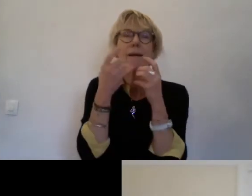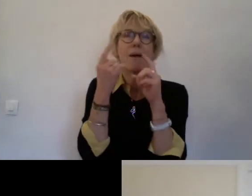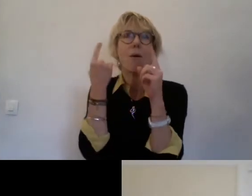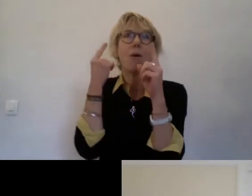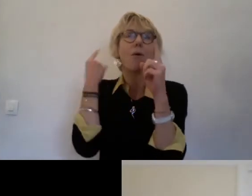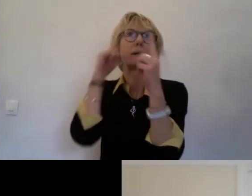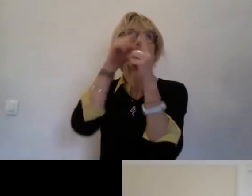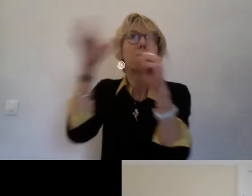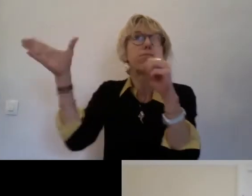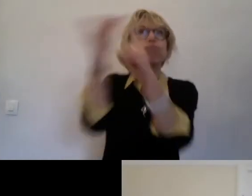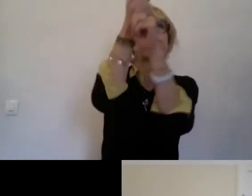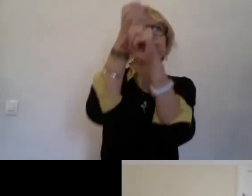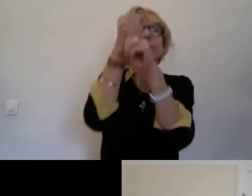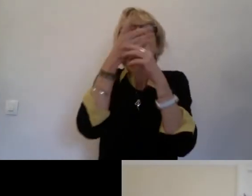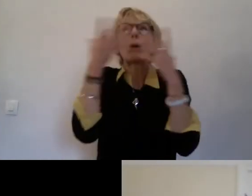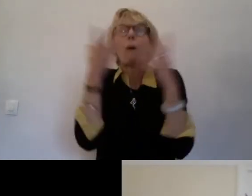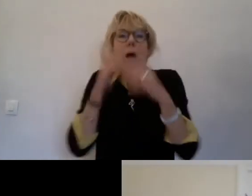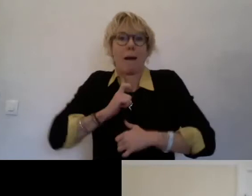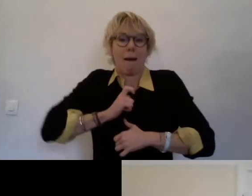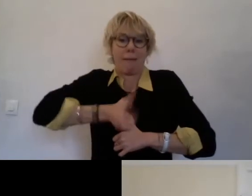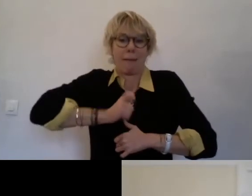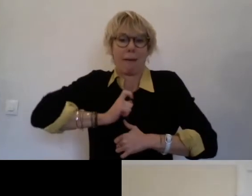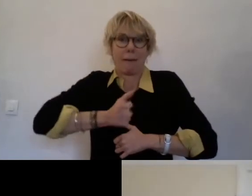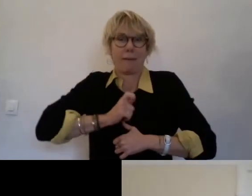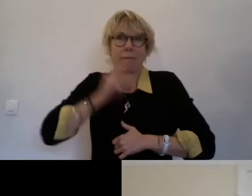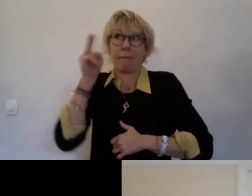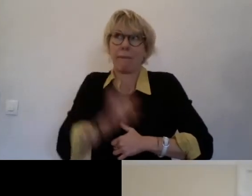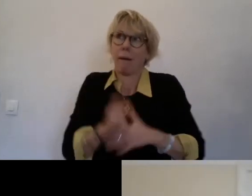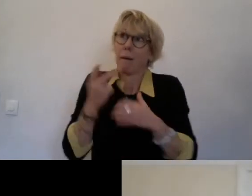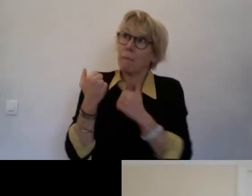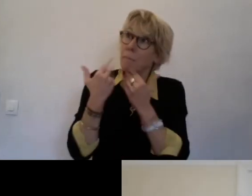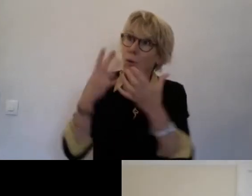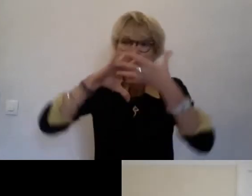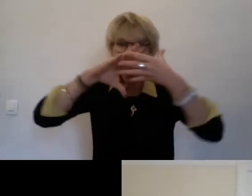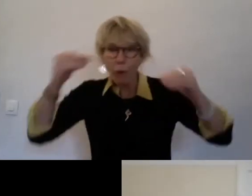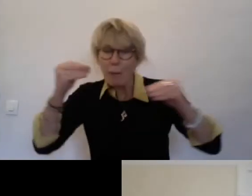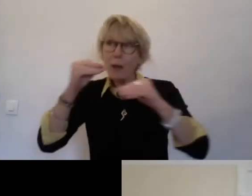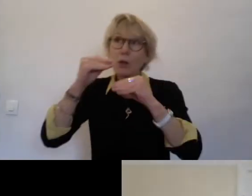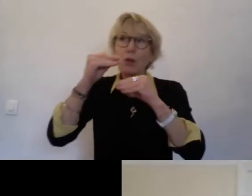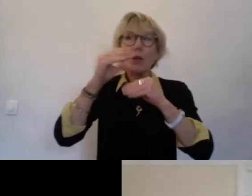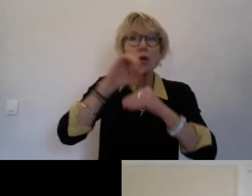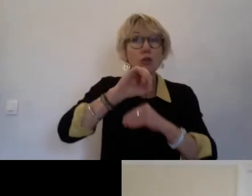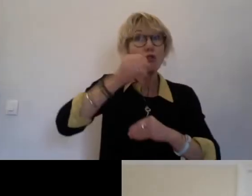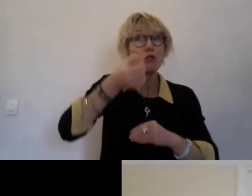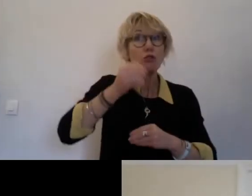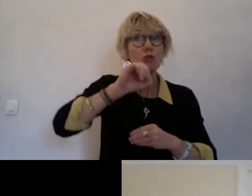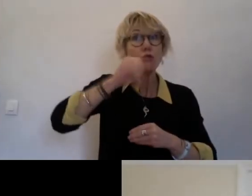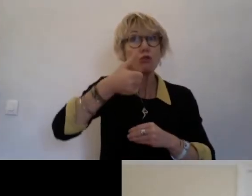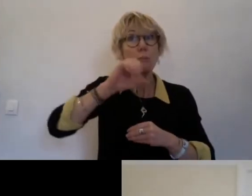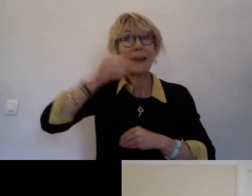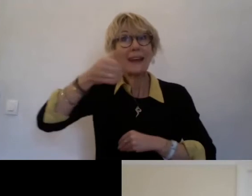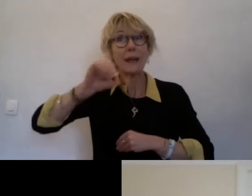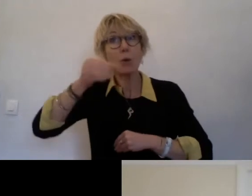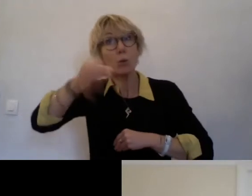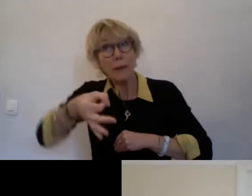format. C'est-à-dire qu'on est certes sur un format qui est numérique, mais c'est un format qui est humain. L'idée, c'est de se connecter avec nos publics et